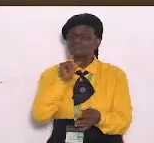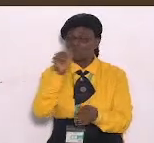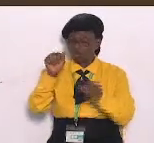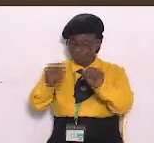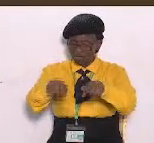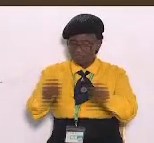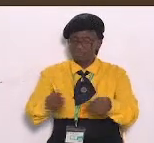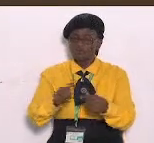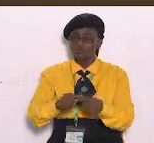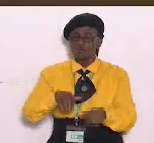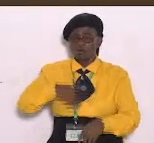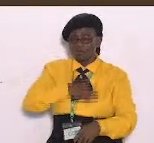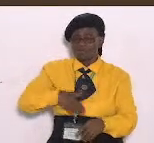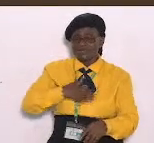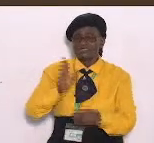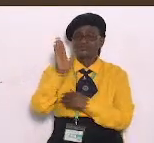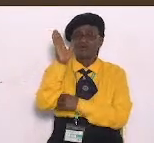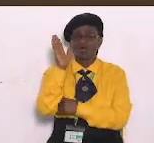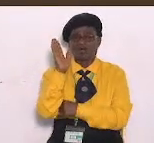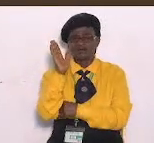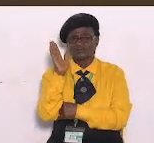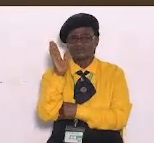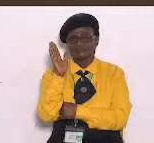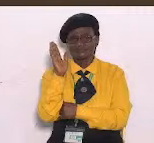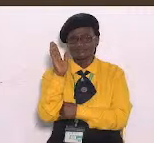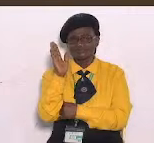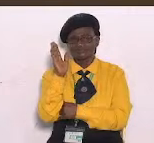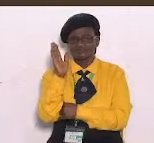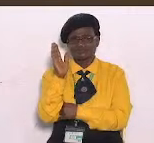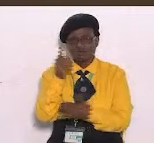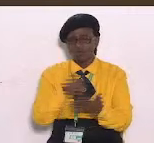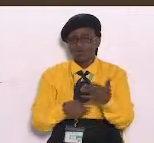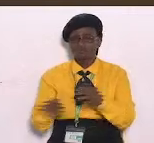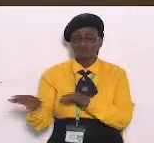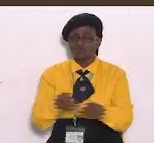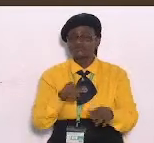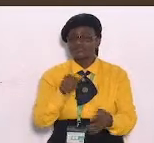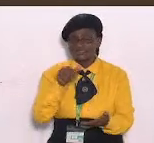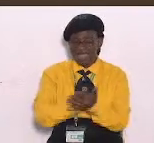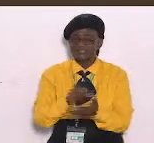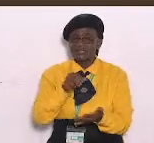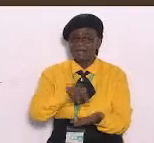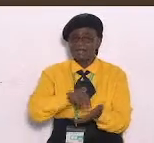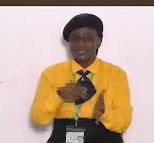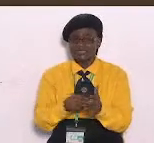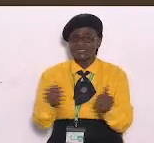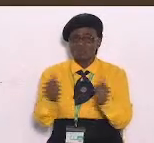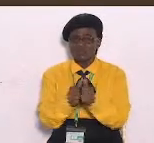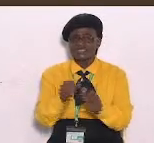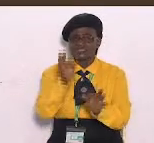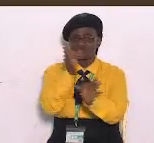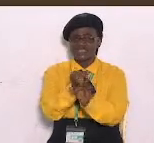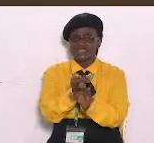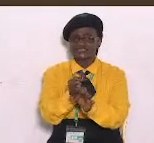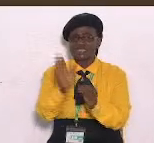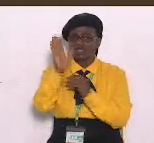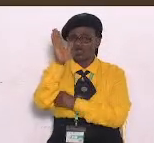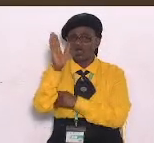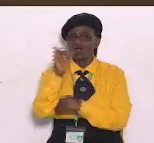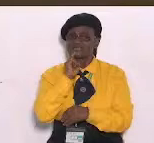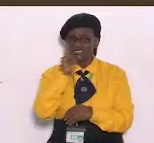6 sans la foi nul ne peut plaire à Dieu cela veut